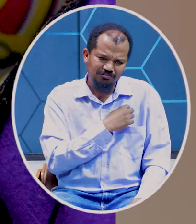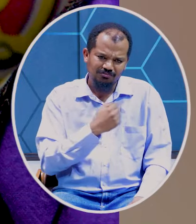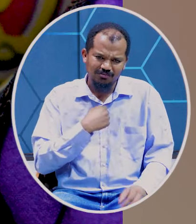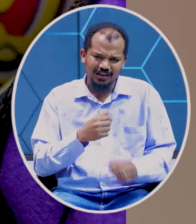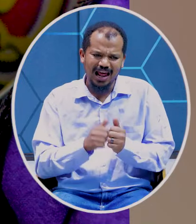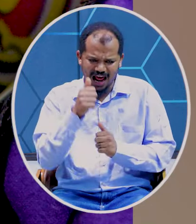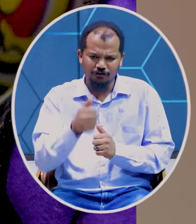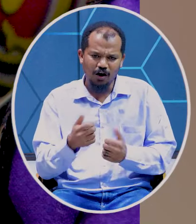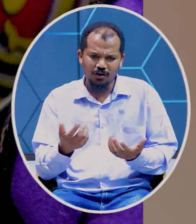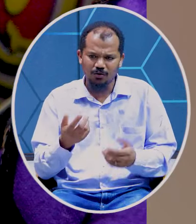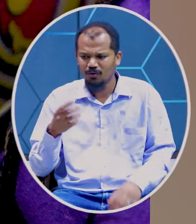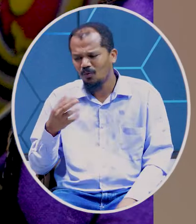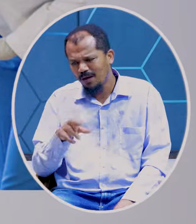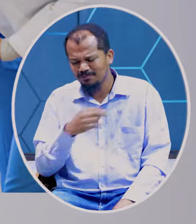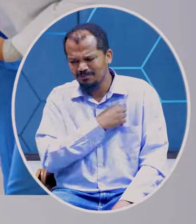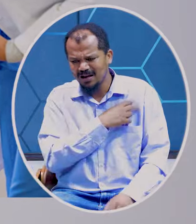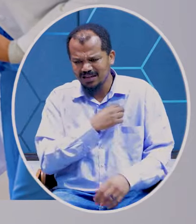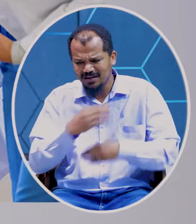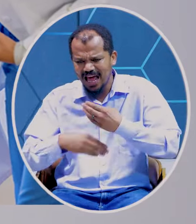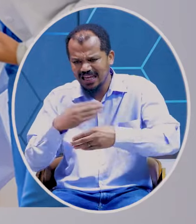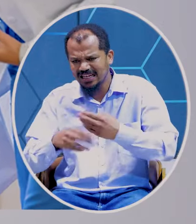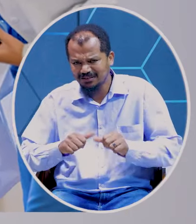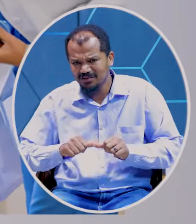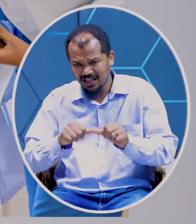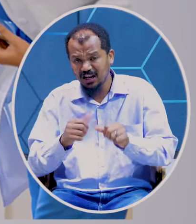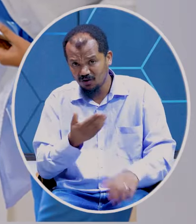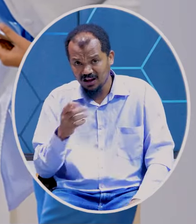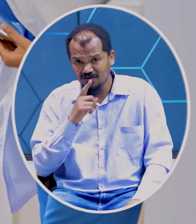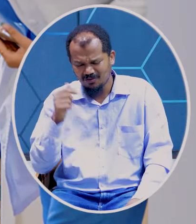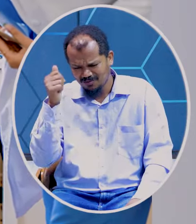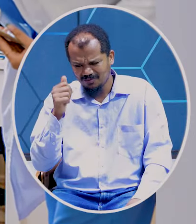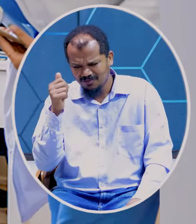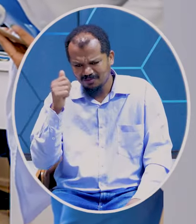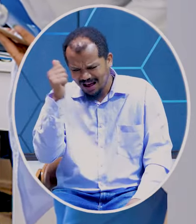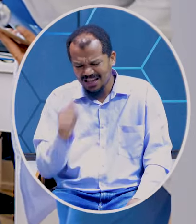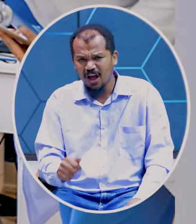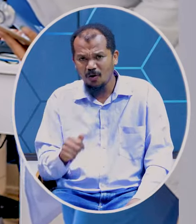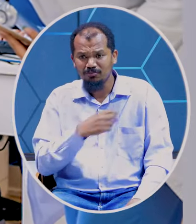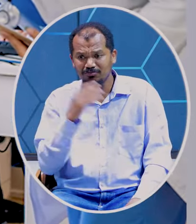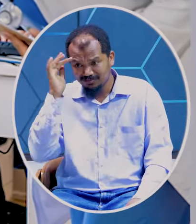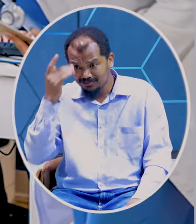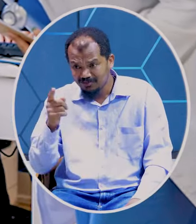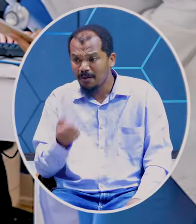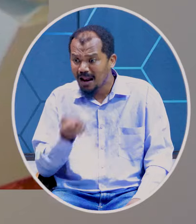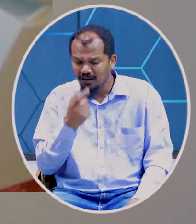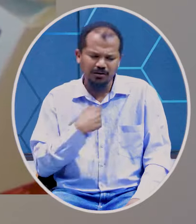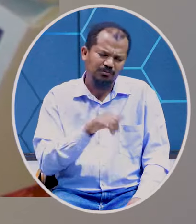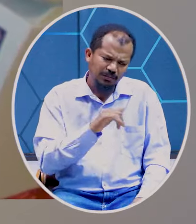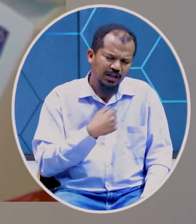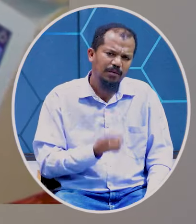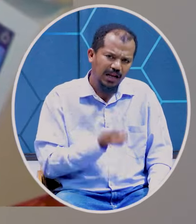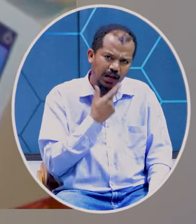የምታከመው የምወጣው ማልፈው ወይም ደግሞ በህክምና ሂደት የሚቀጥለው ነገር ነው። ማንኛውም ታካሚ መድኃኒት እንደሚወስደው እኔ መድኃኒት